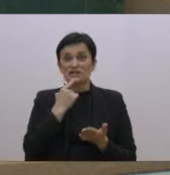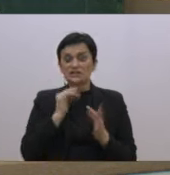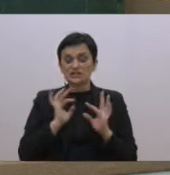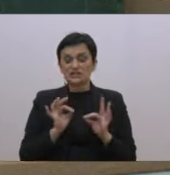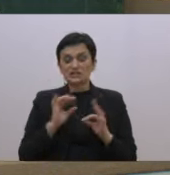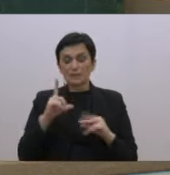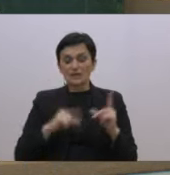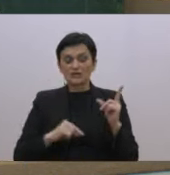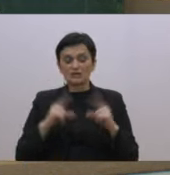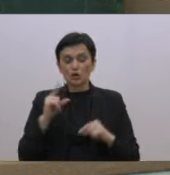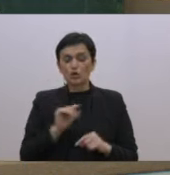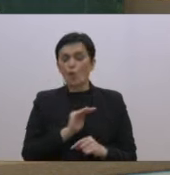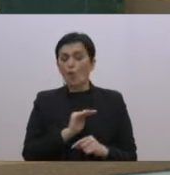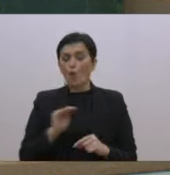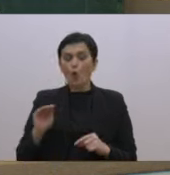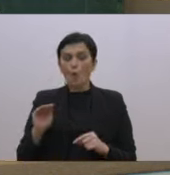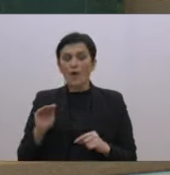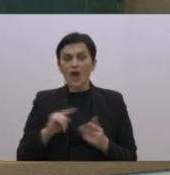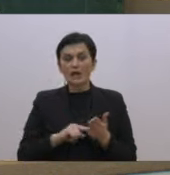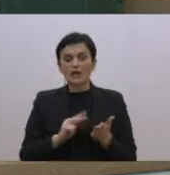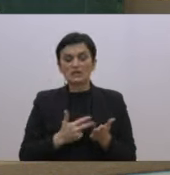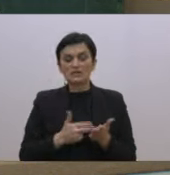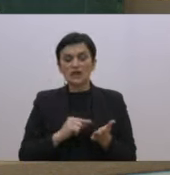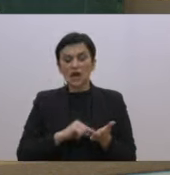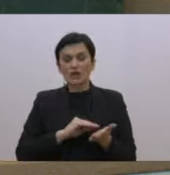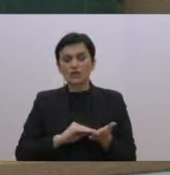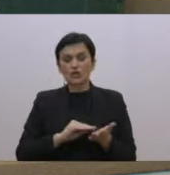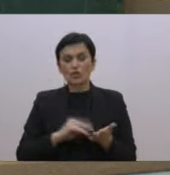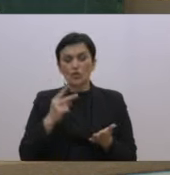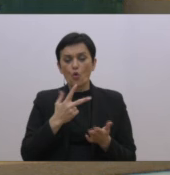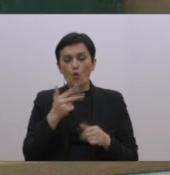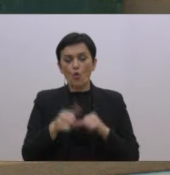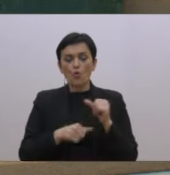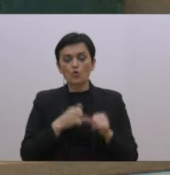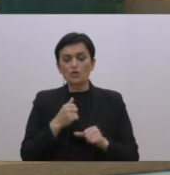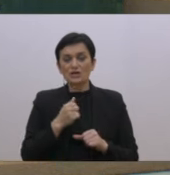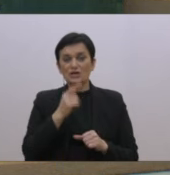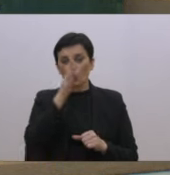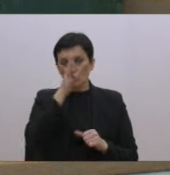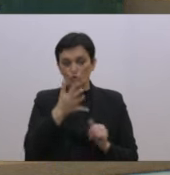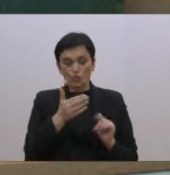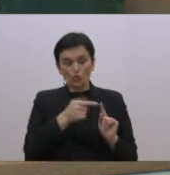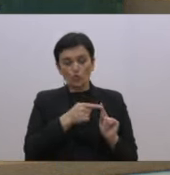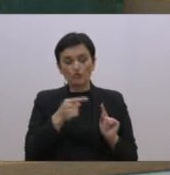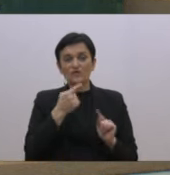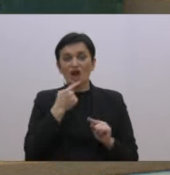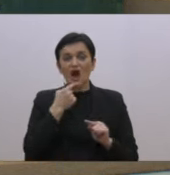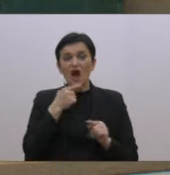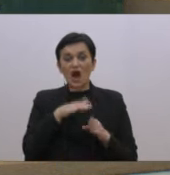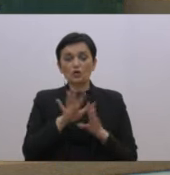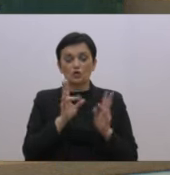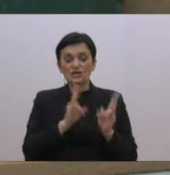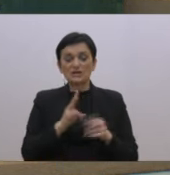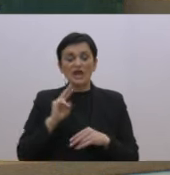სამართლის სტატისტიკის ოფიციალური ანგარიშის მიხედვით 2023 წლის პირველ ხუთეში არასრულწლოვანი